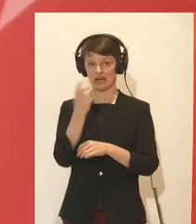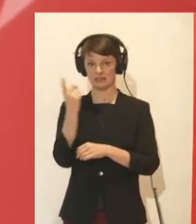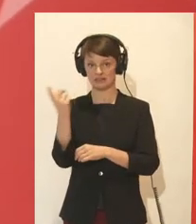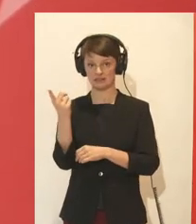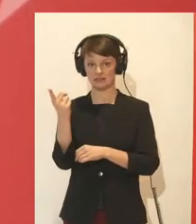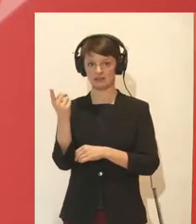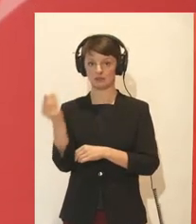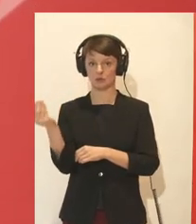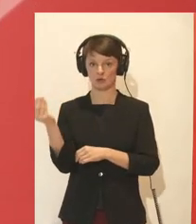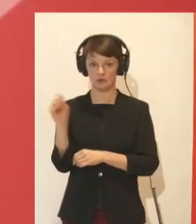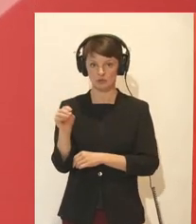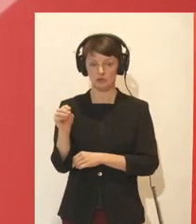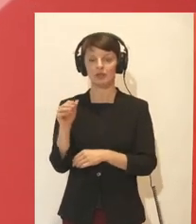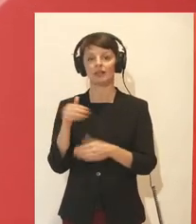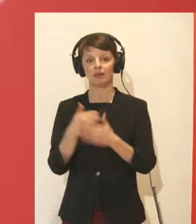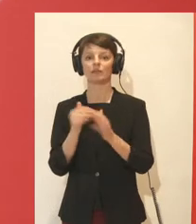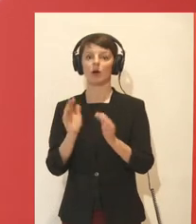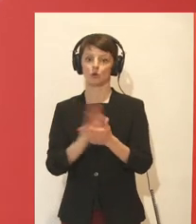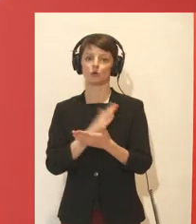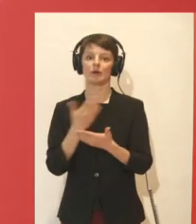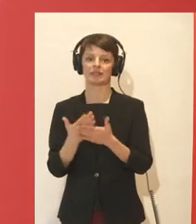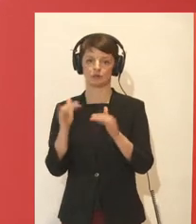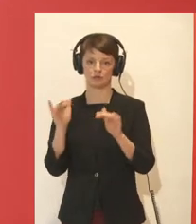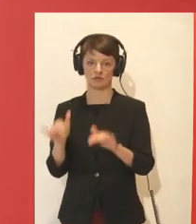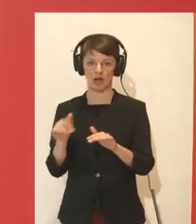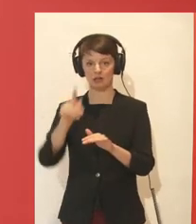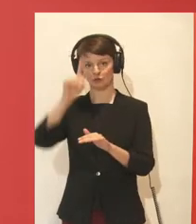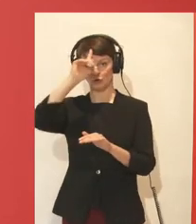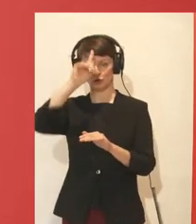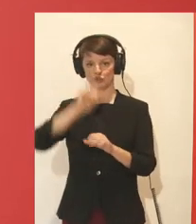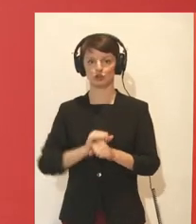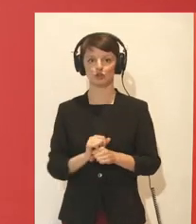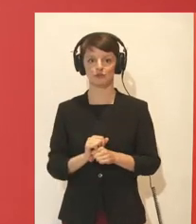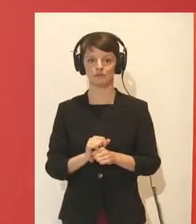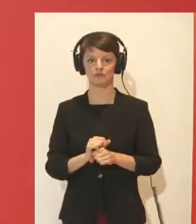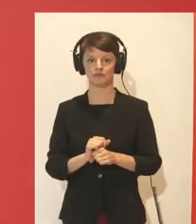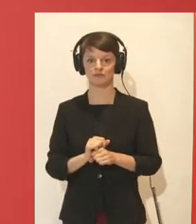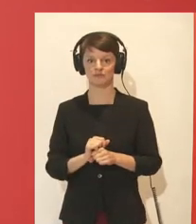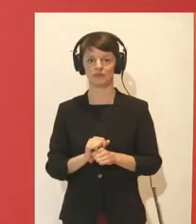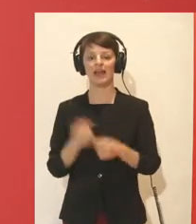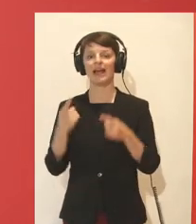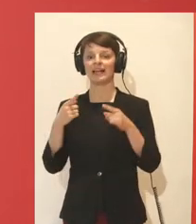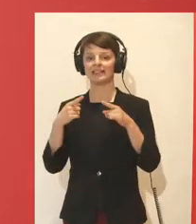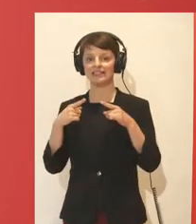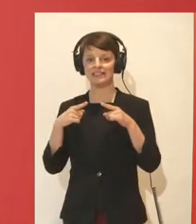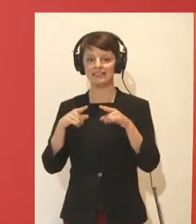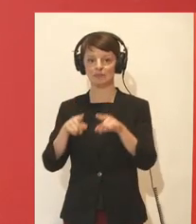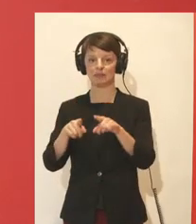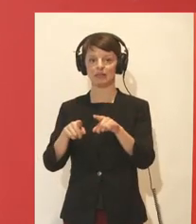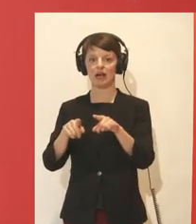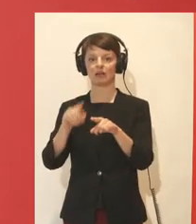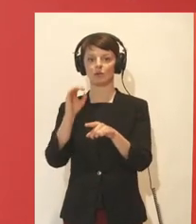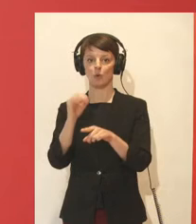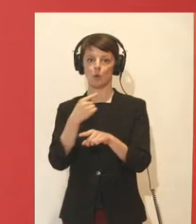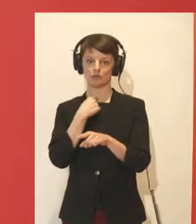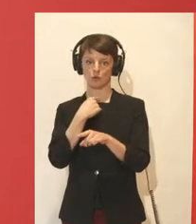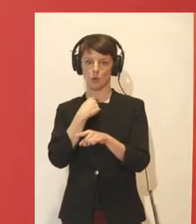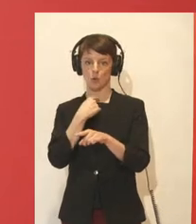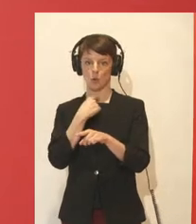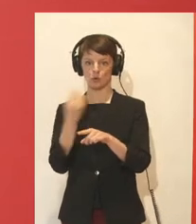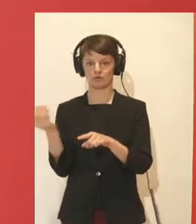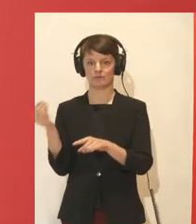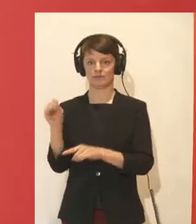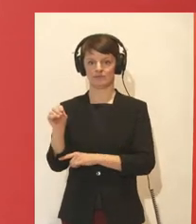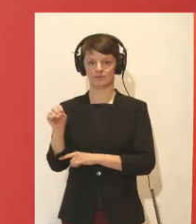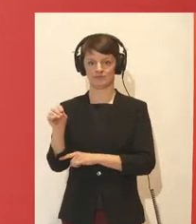zugeschaltet sind dann gibt es da auch eine übersetzung in deutscher sprache das wird simultan im o-ton drüber gelegt das heißt auch